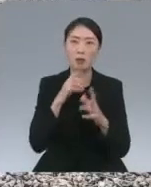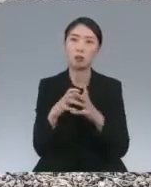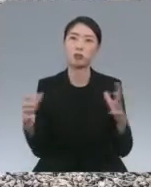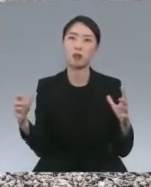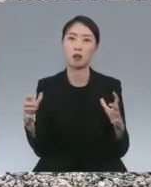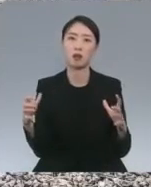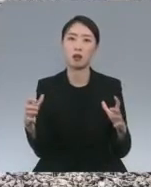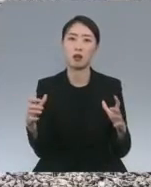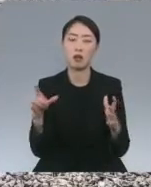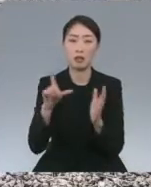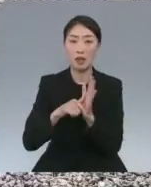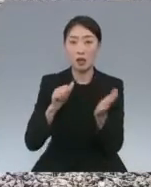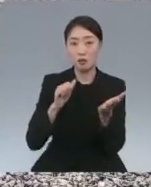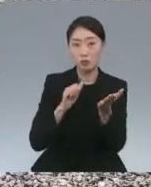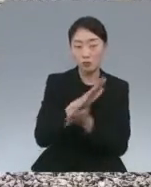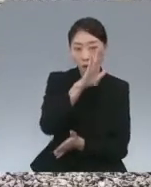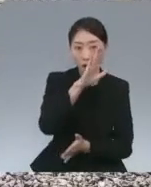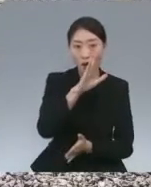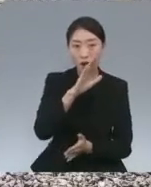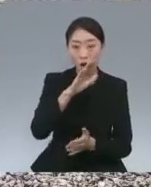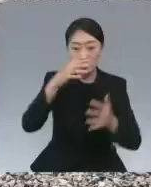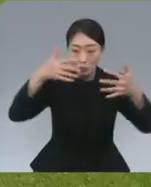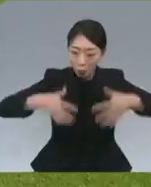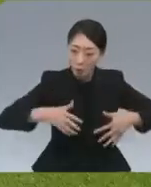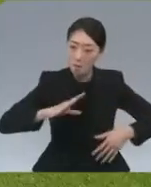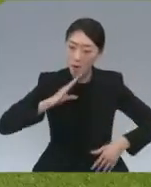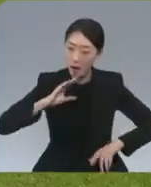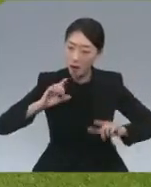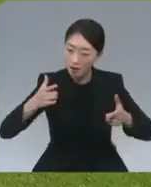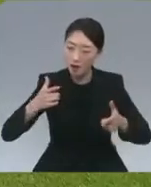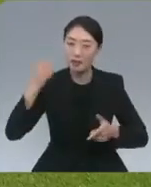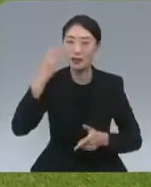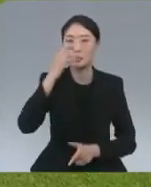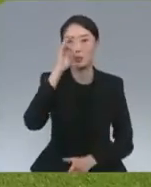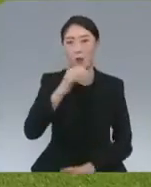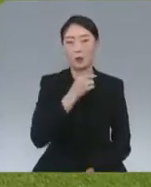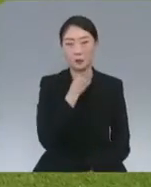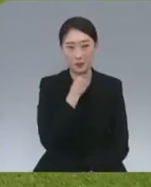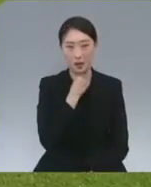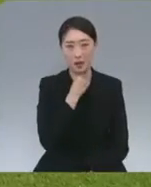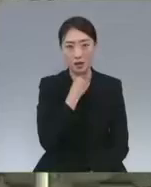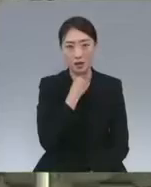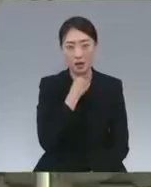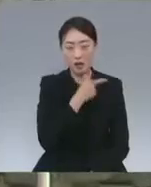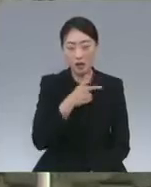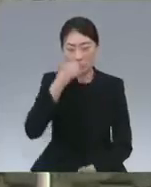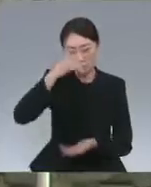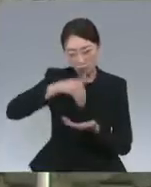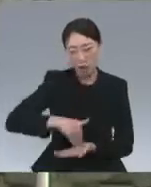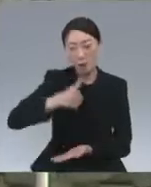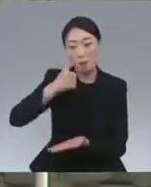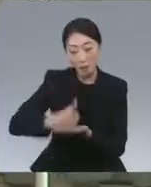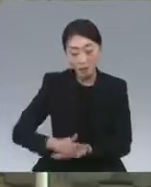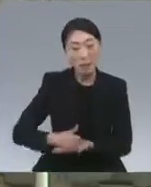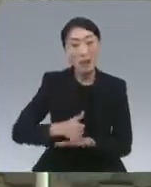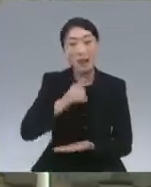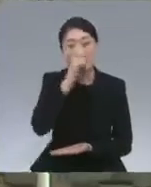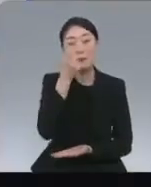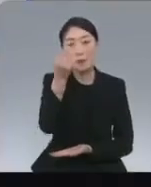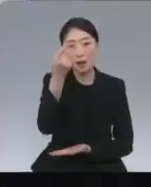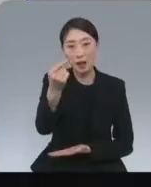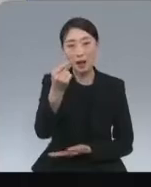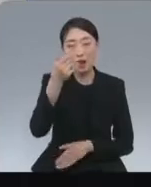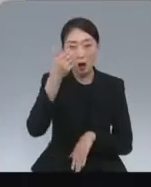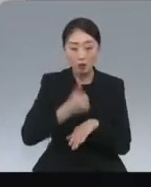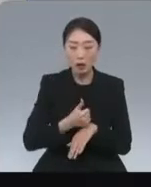devant le parlement selon lui il était difficile de considérer que ces deux hommes avaient souhaité se réfugier au sud depuis le début de